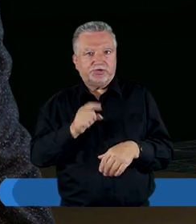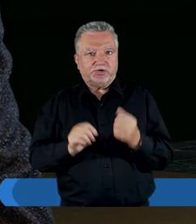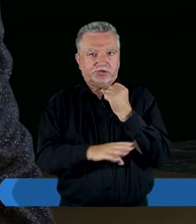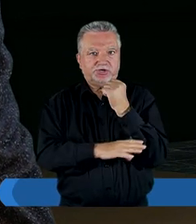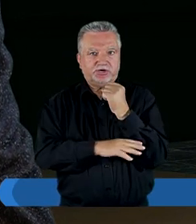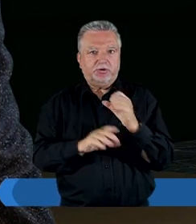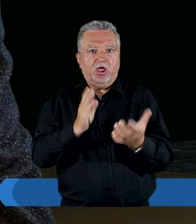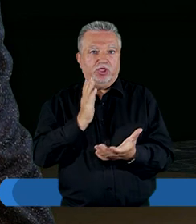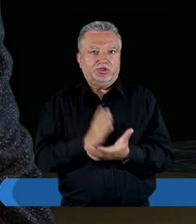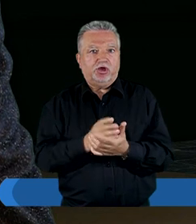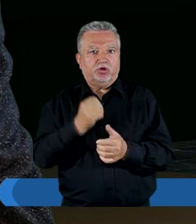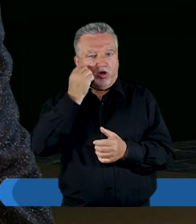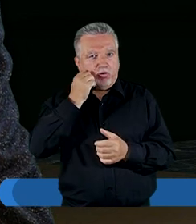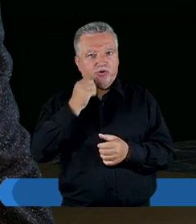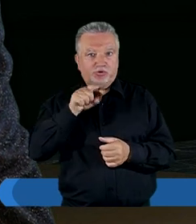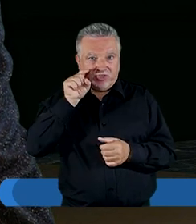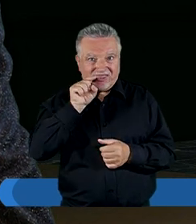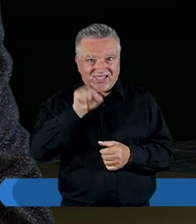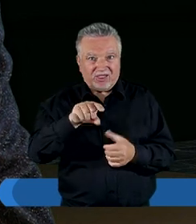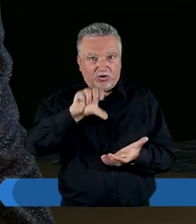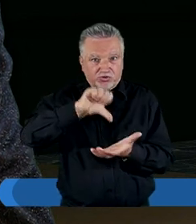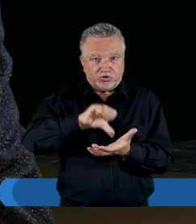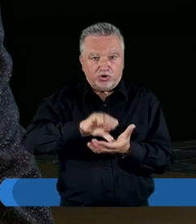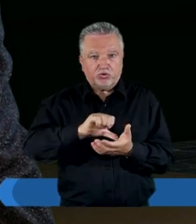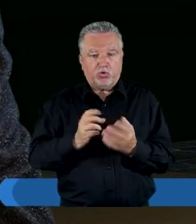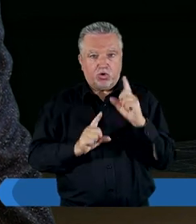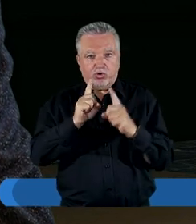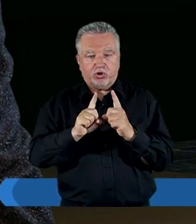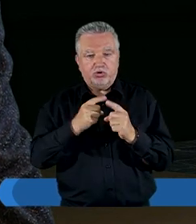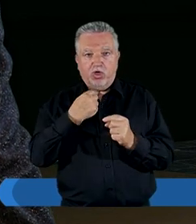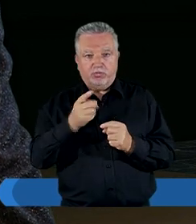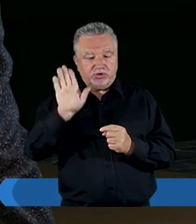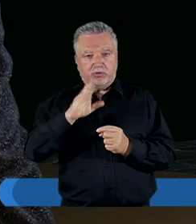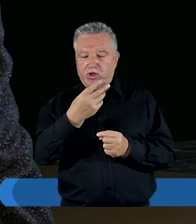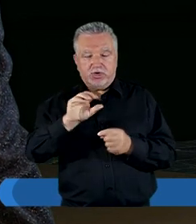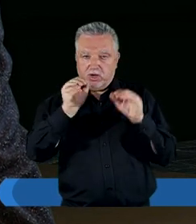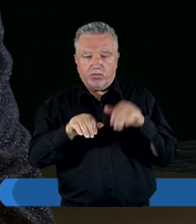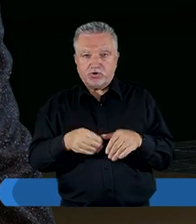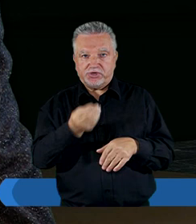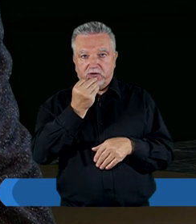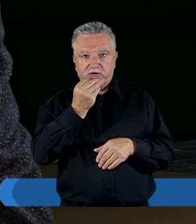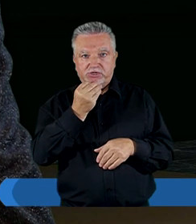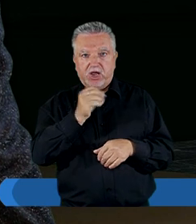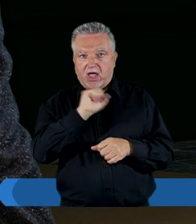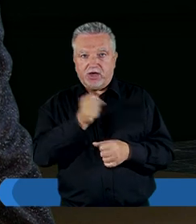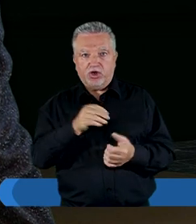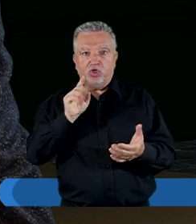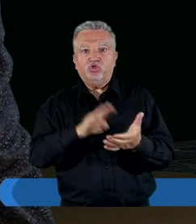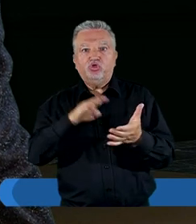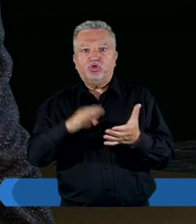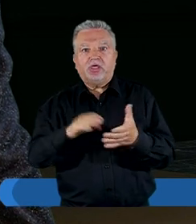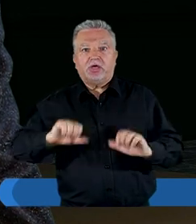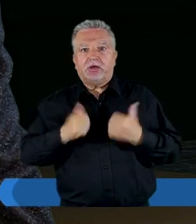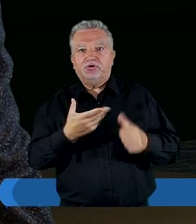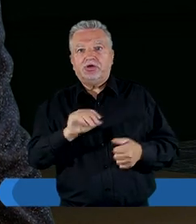ogrodu, tylko owocu drzewa, które jest w środku ogrodu, rzekł Bóg, nie wolno wam z niego jeść, ani się go dotykać, abyście